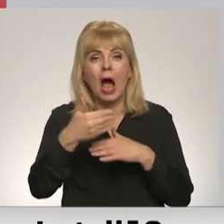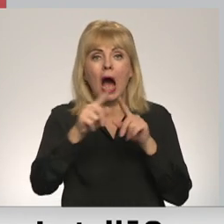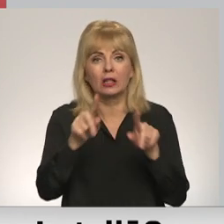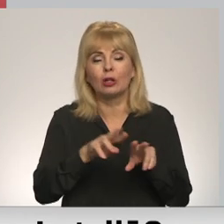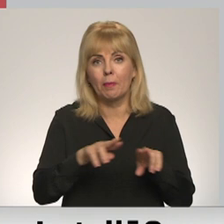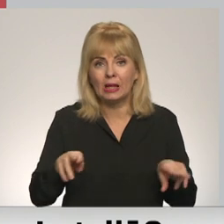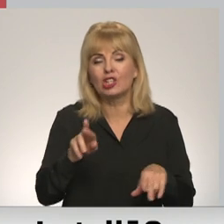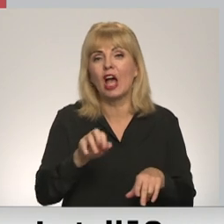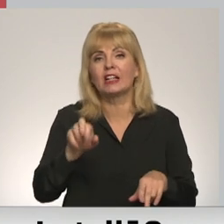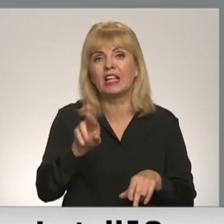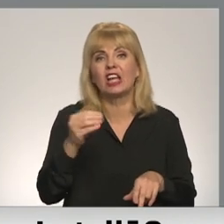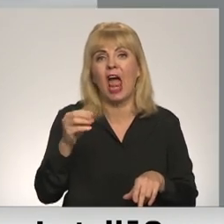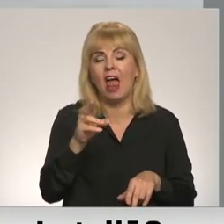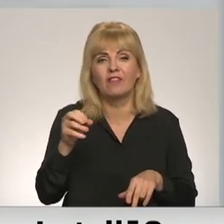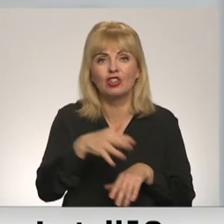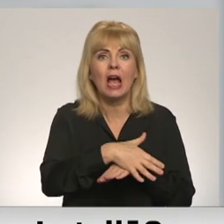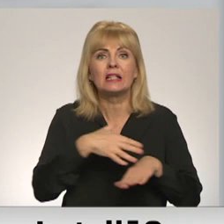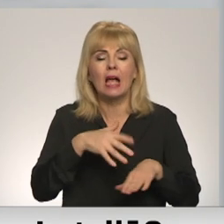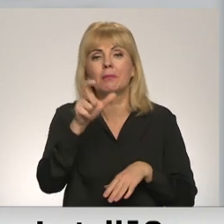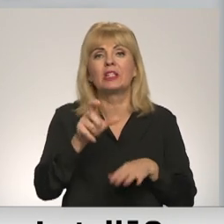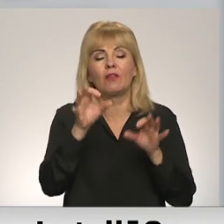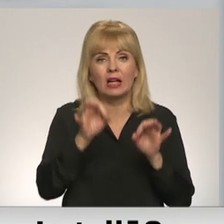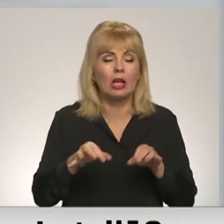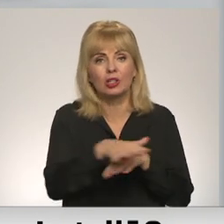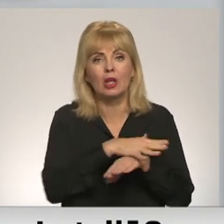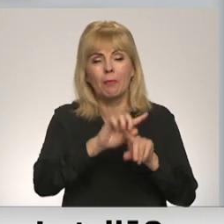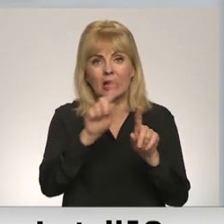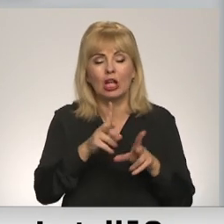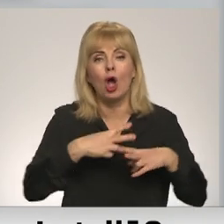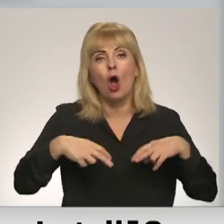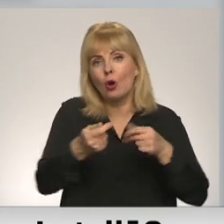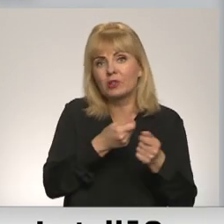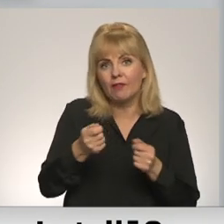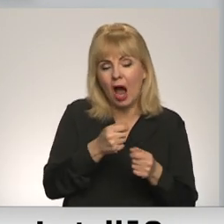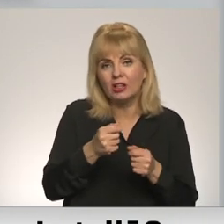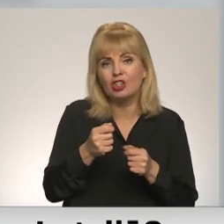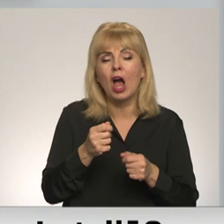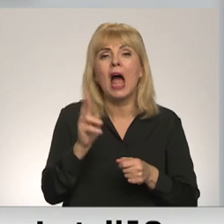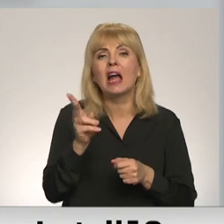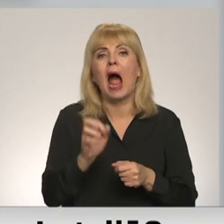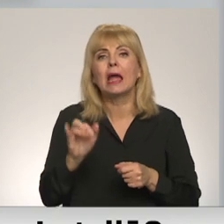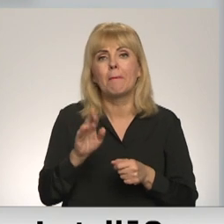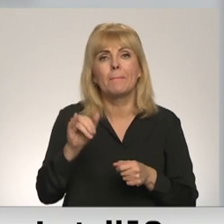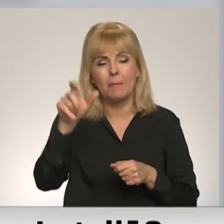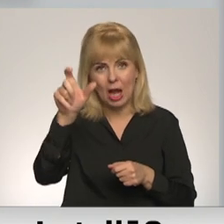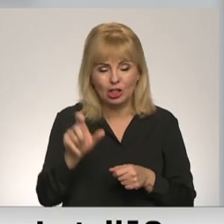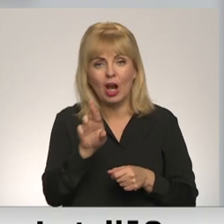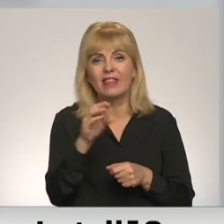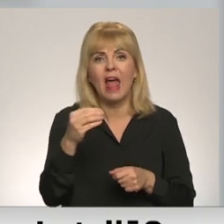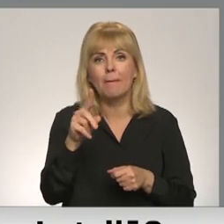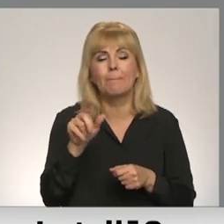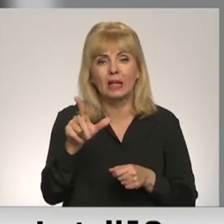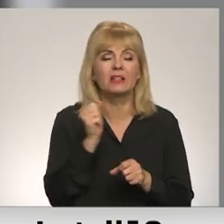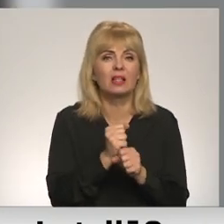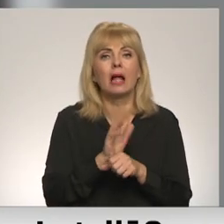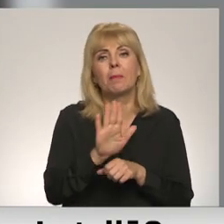ministrs Edgars Rinkevičs un Saeimas cilvēktiesību un sabiedrisko lietu komisijas vadītājs Artus Skaimiņš. Nepilpi informē, ka strādā